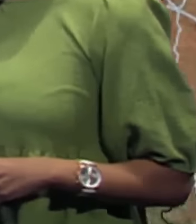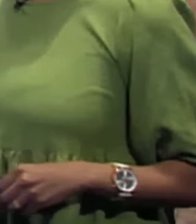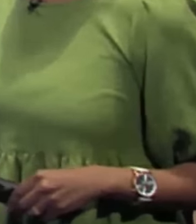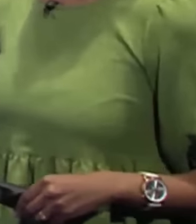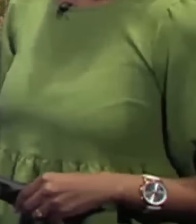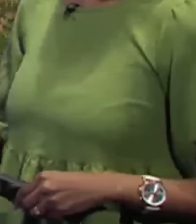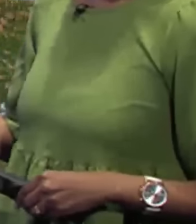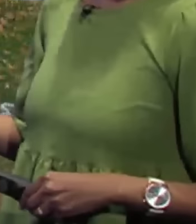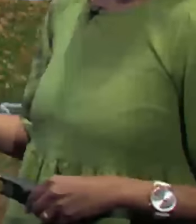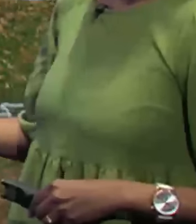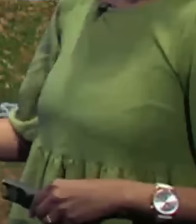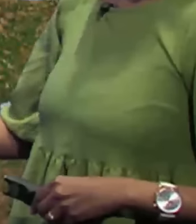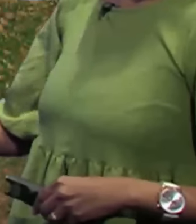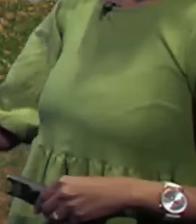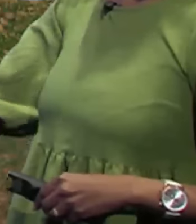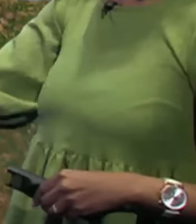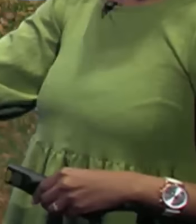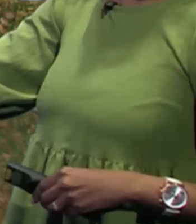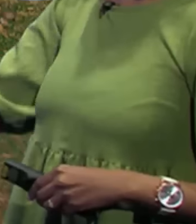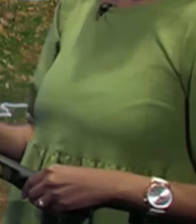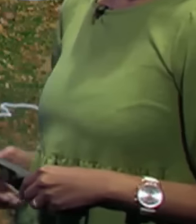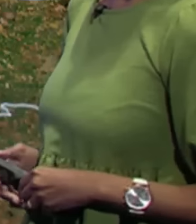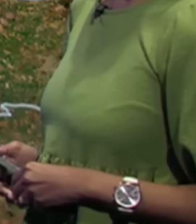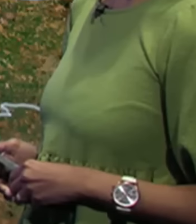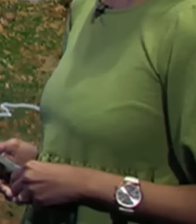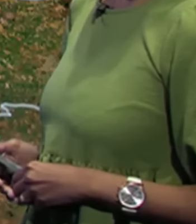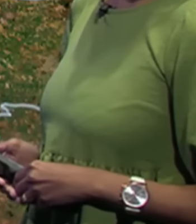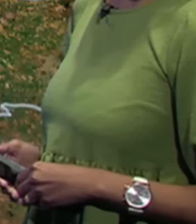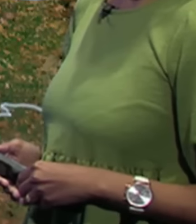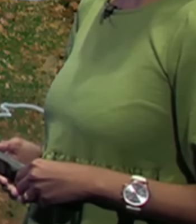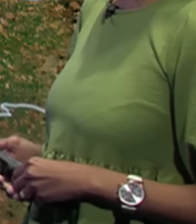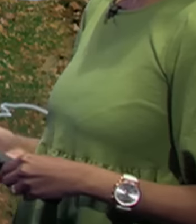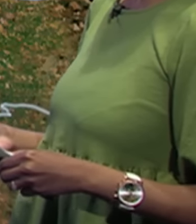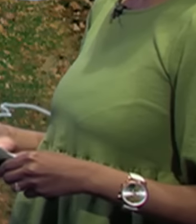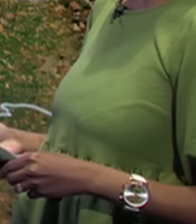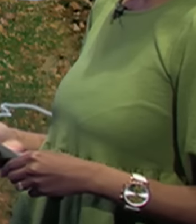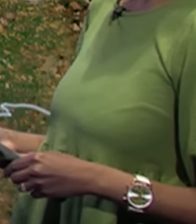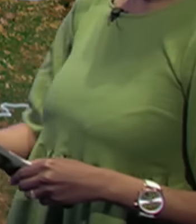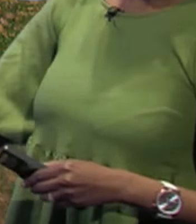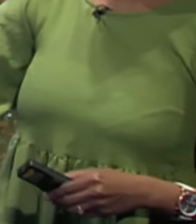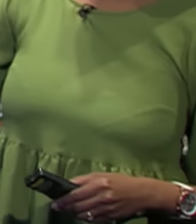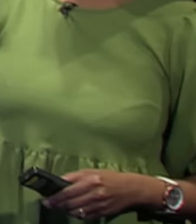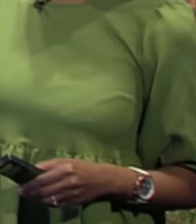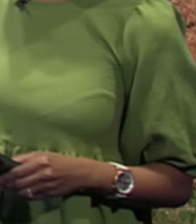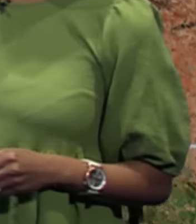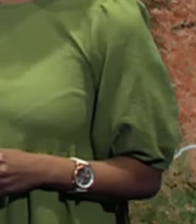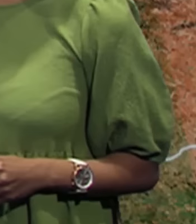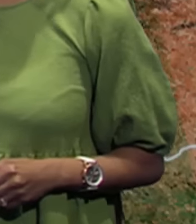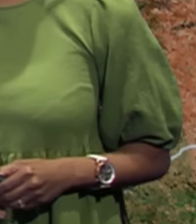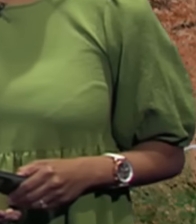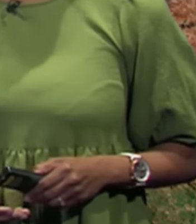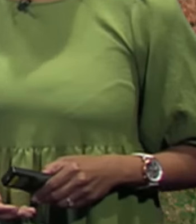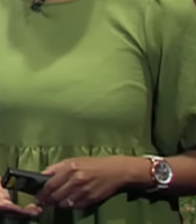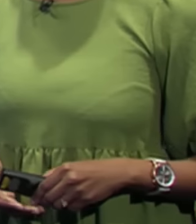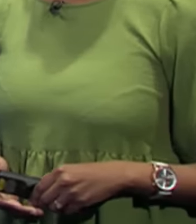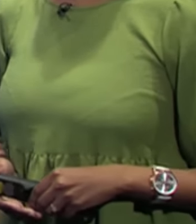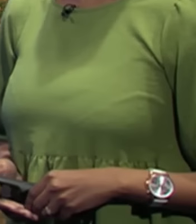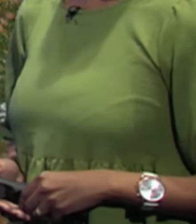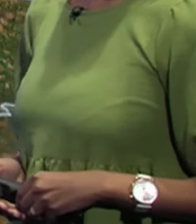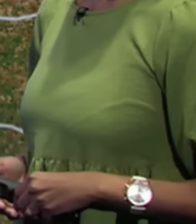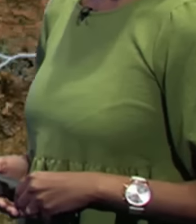lebella ditemperature tsa rona fa re lebella Johannesburg ke re gata di le 15 go a go di le 19 Free Enageng ke re gata di le 13 go a go